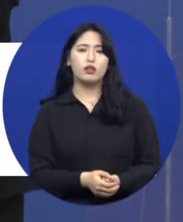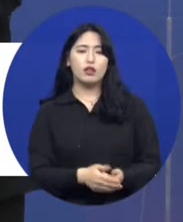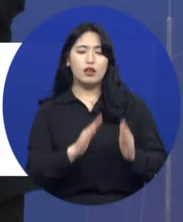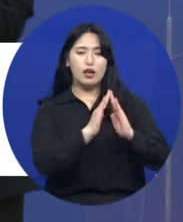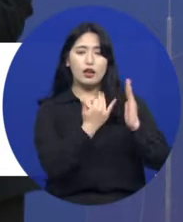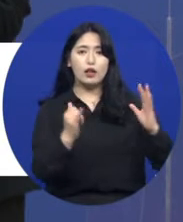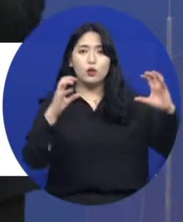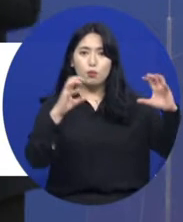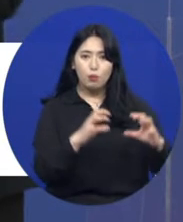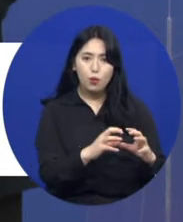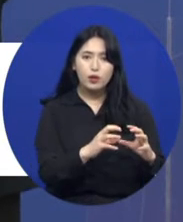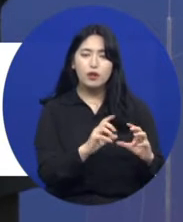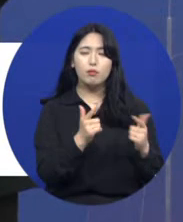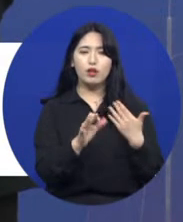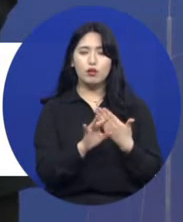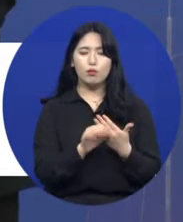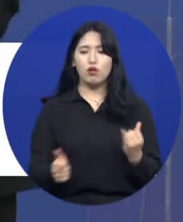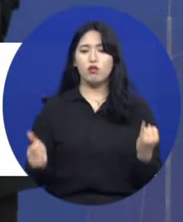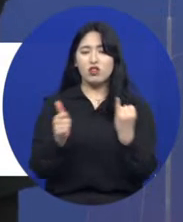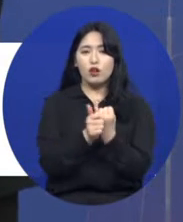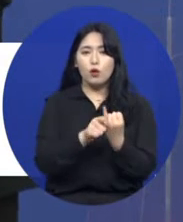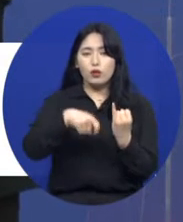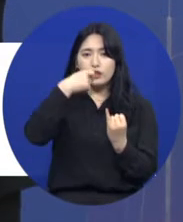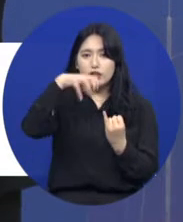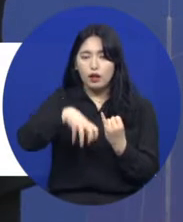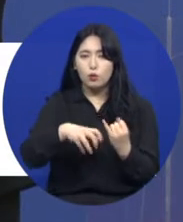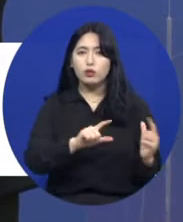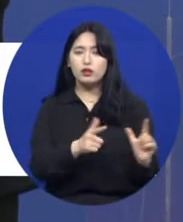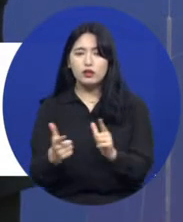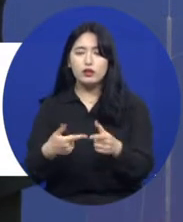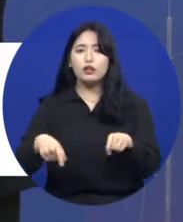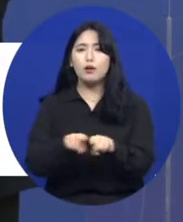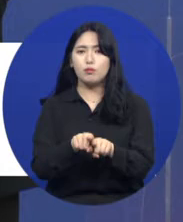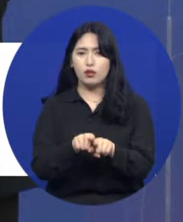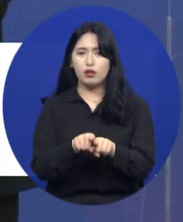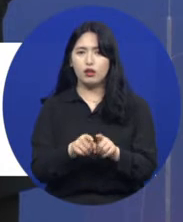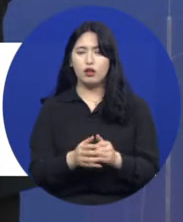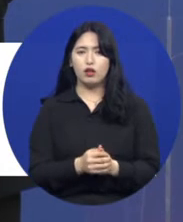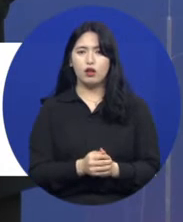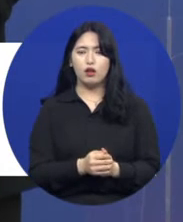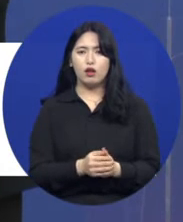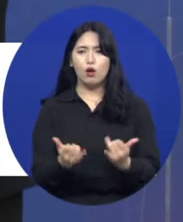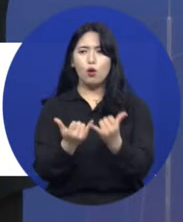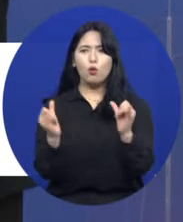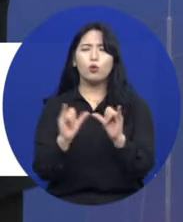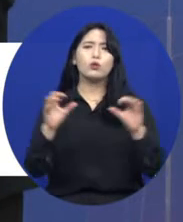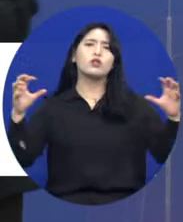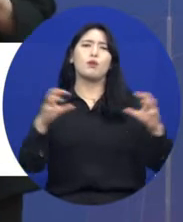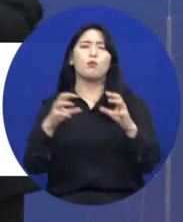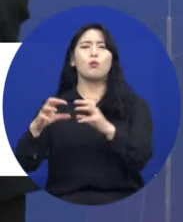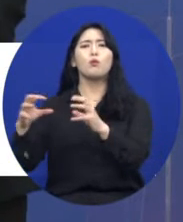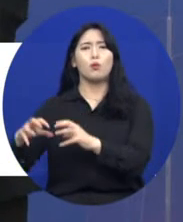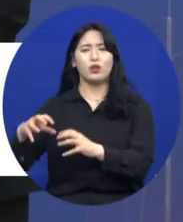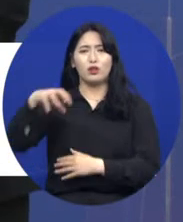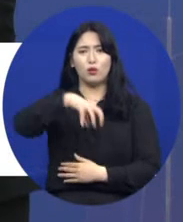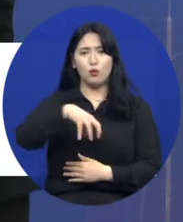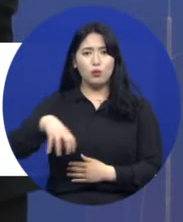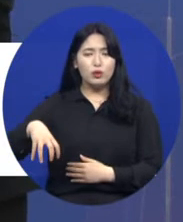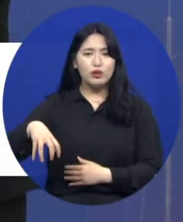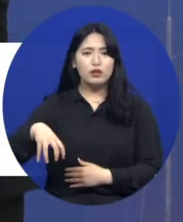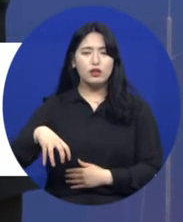가족 모임이라든지 혹은 결혼 피로연과 같은 이런 공동체 모임 이런 곳에서